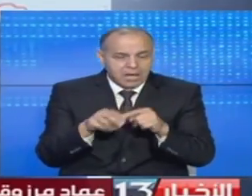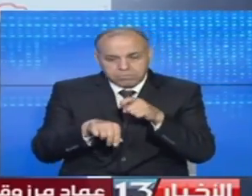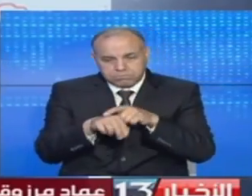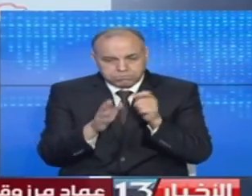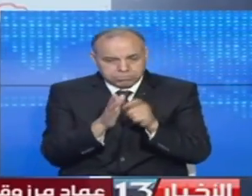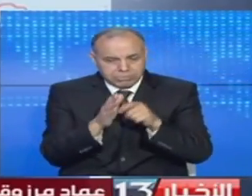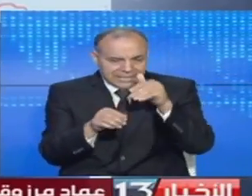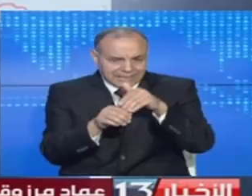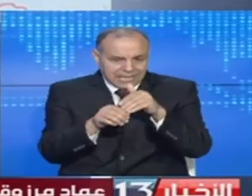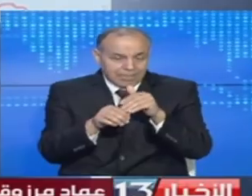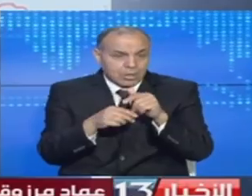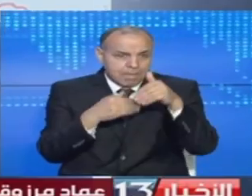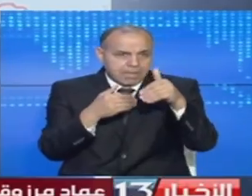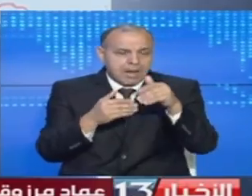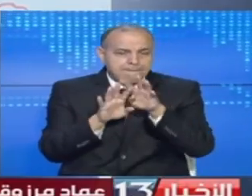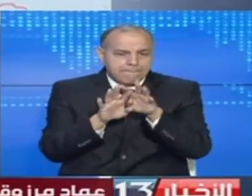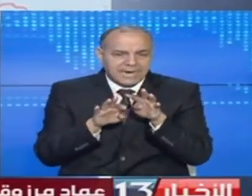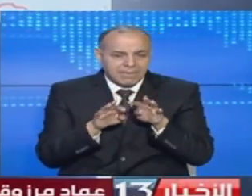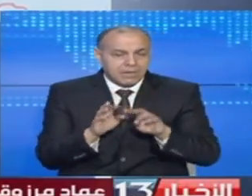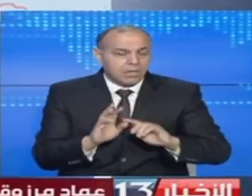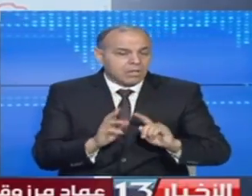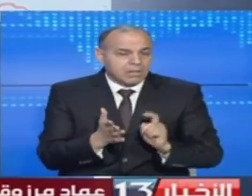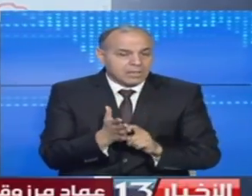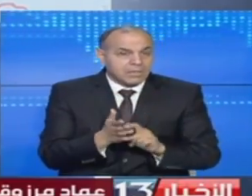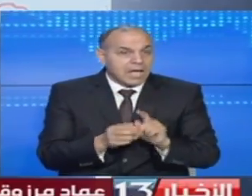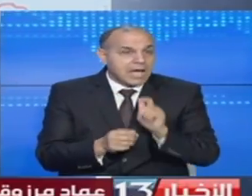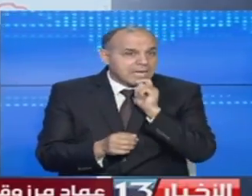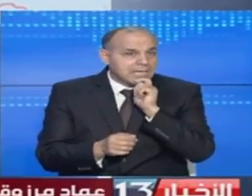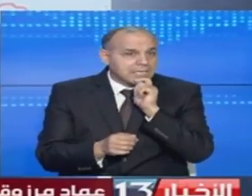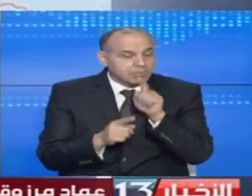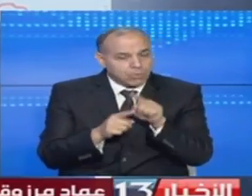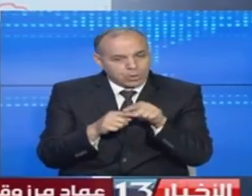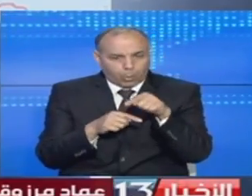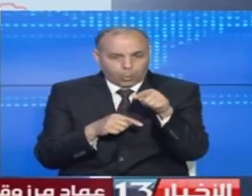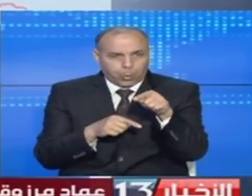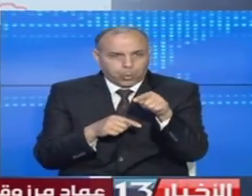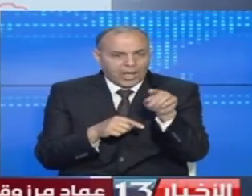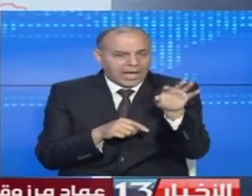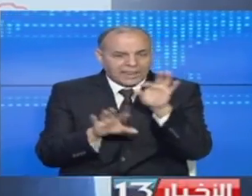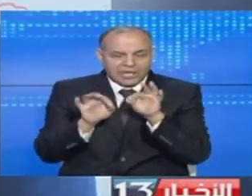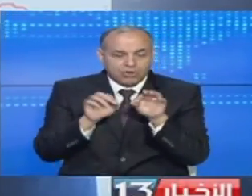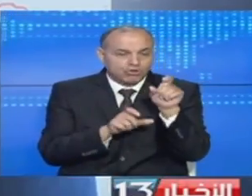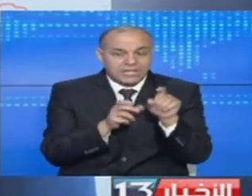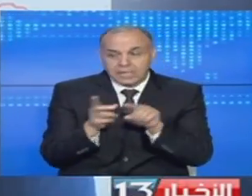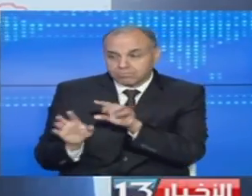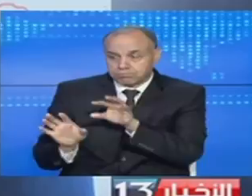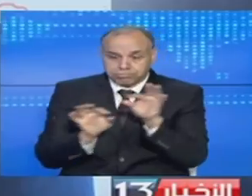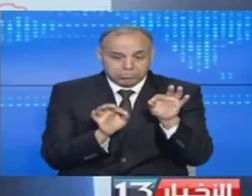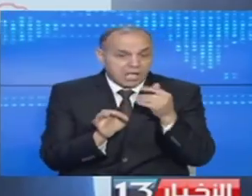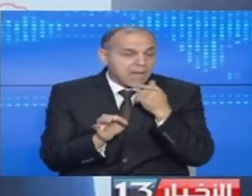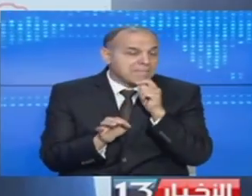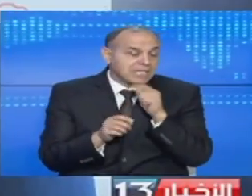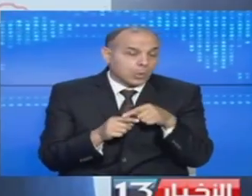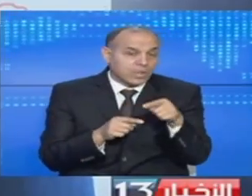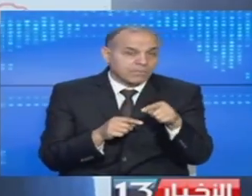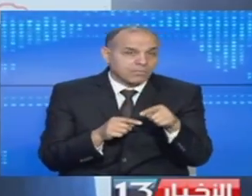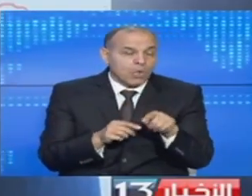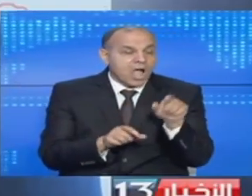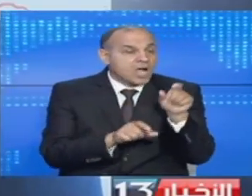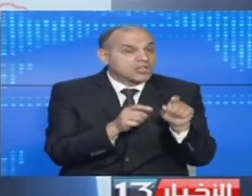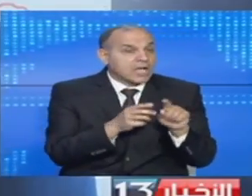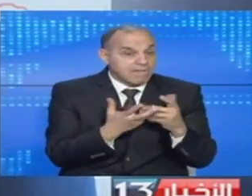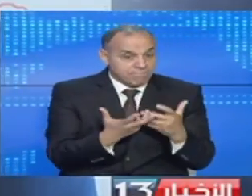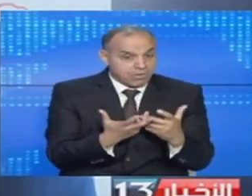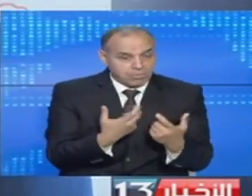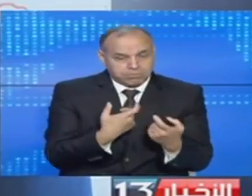انتخابات الانتخابات البرلمانيه اه لكن قد تطول مساله اختيار الشخصيات اه اه اه والمرشحين